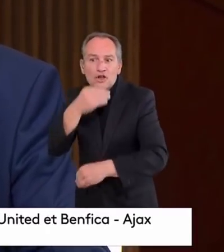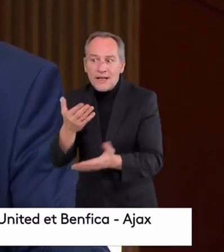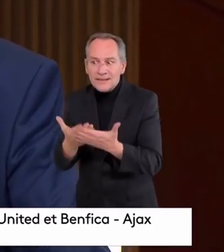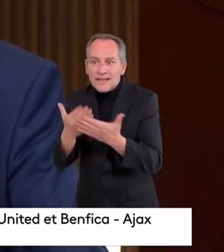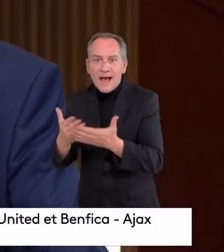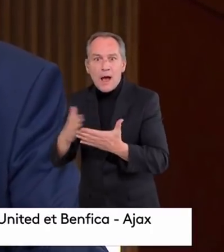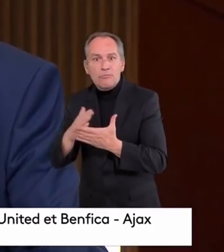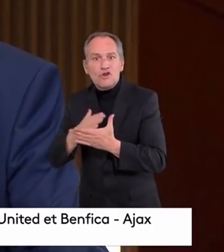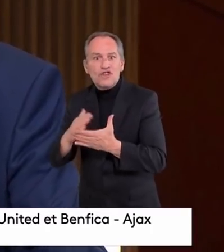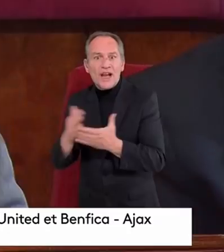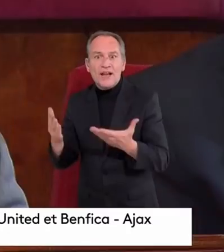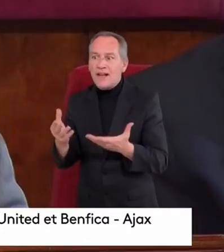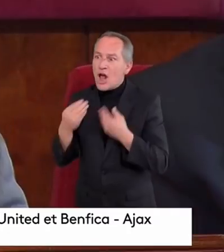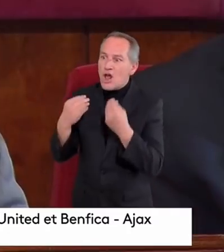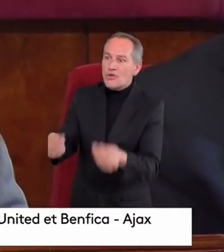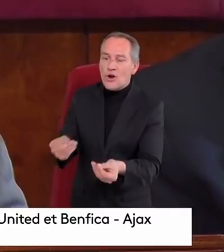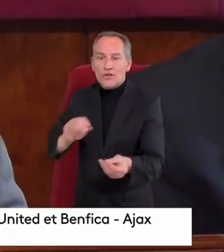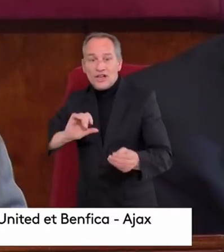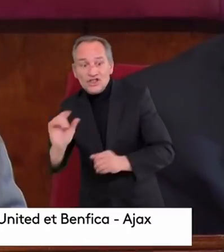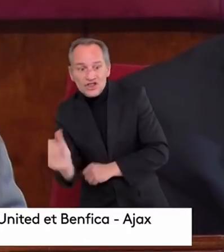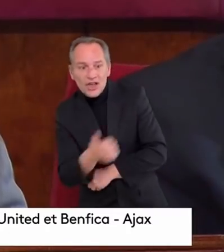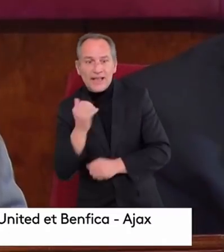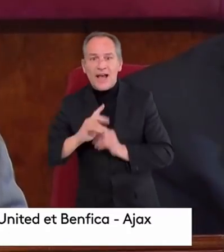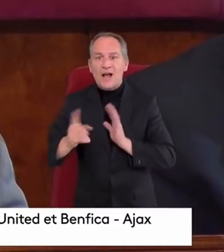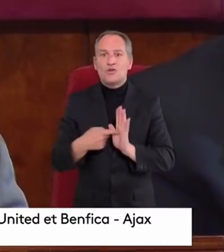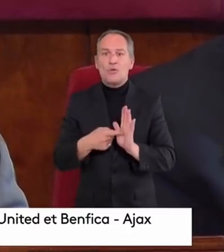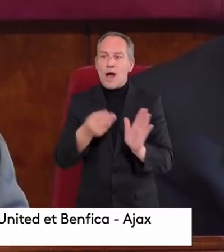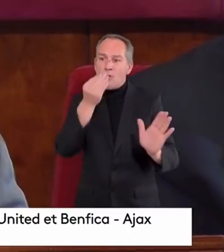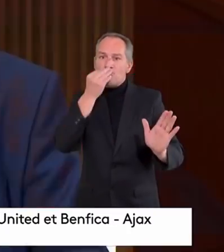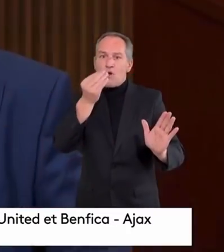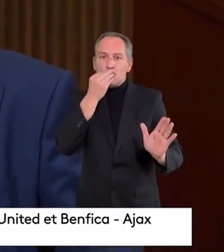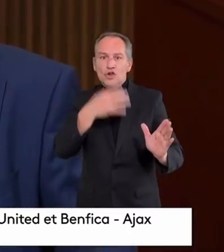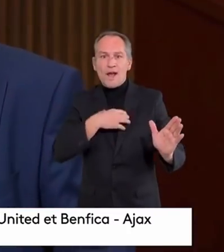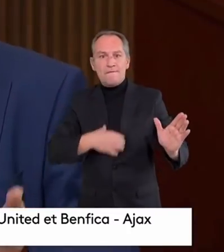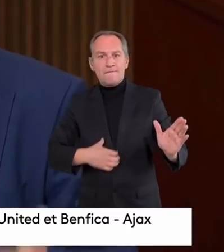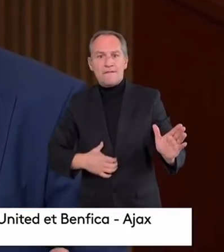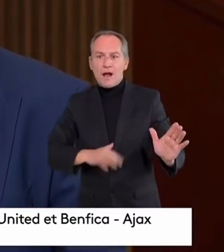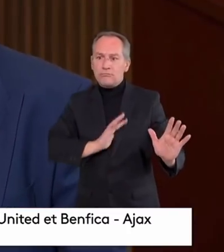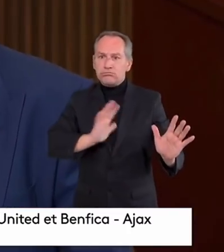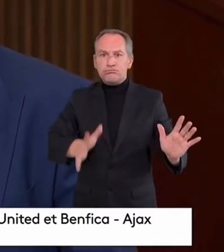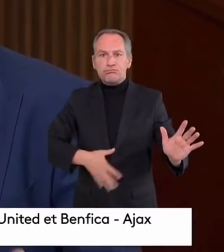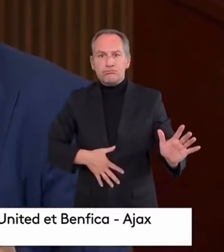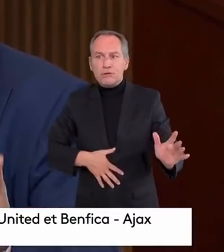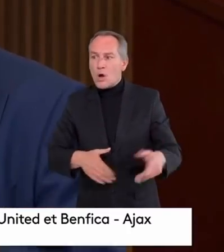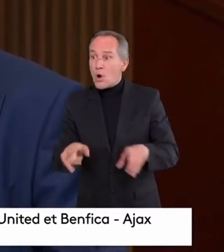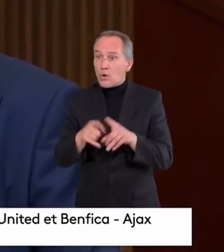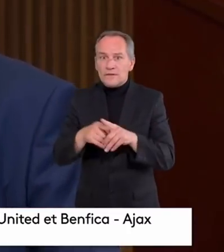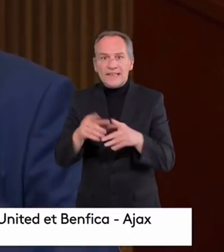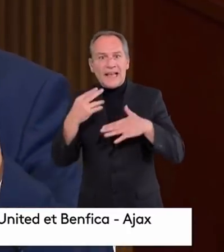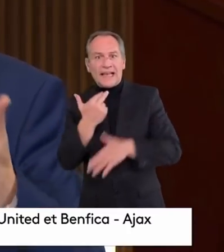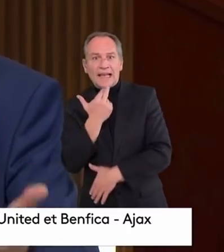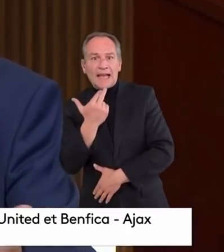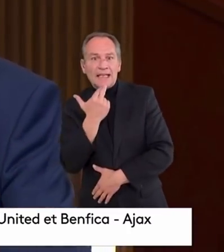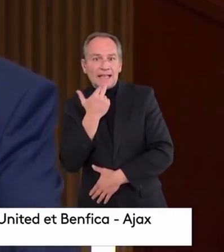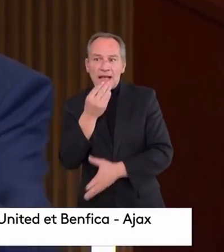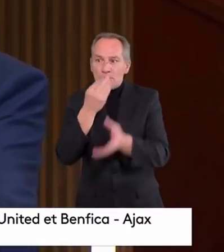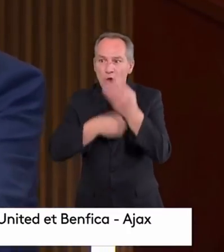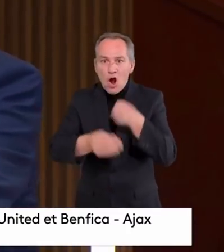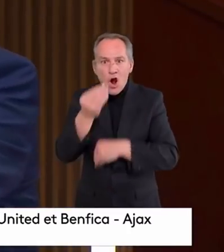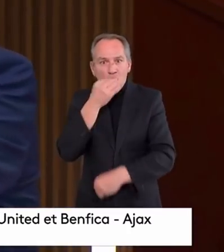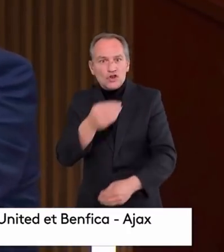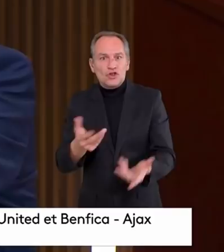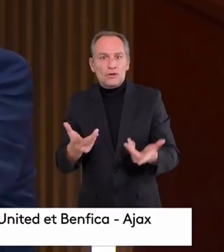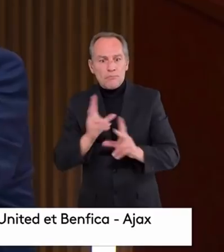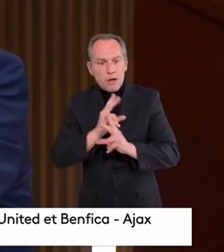révolutionnaire de garantir à chacun de manger sain et à sa faim. Et c'est tout ce que je propose justement. Et c'est même, ça participe même de la